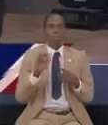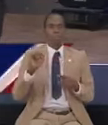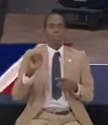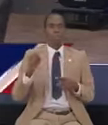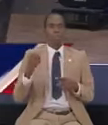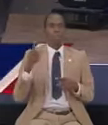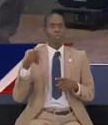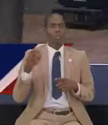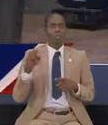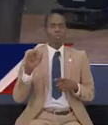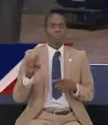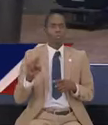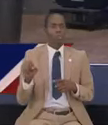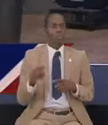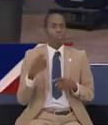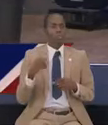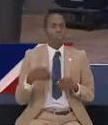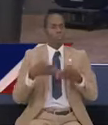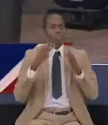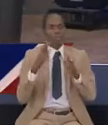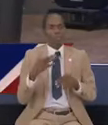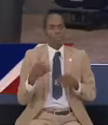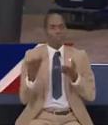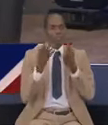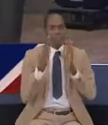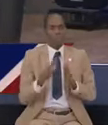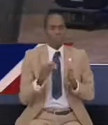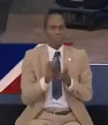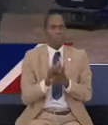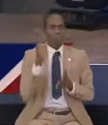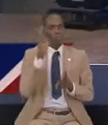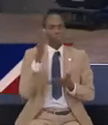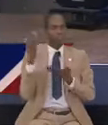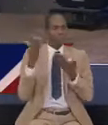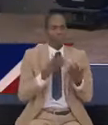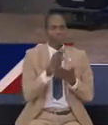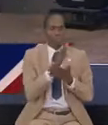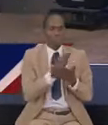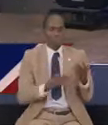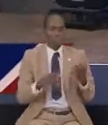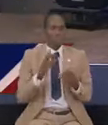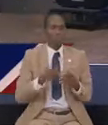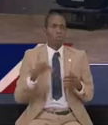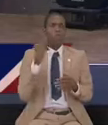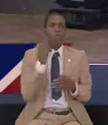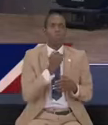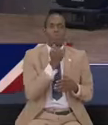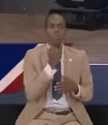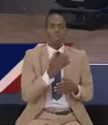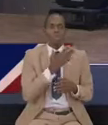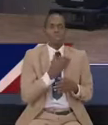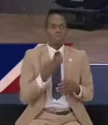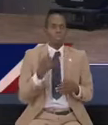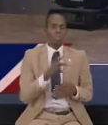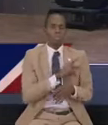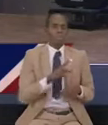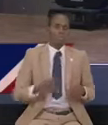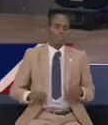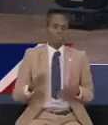le roi donna l'ordre à aspenaz chef de ses uniques à cause d'un des enfants Israël de